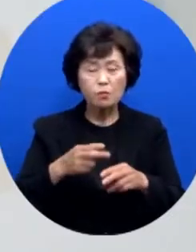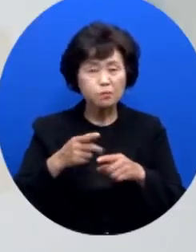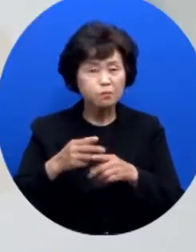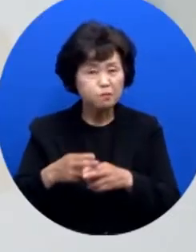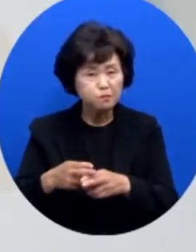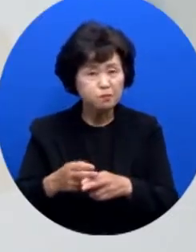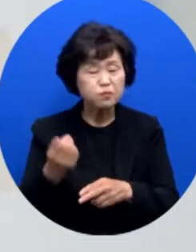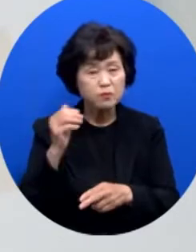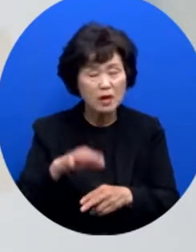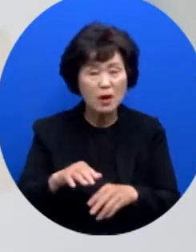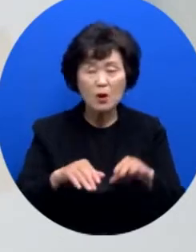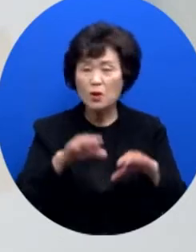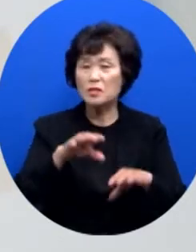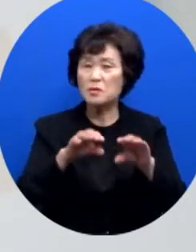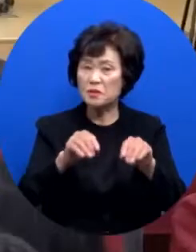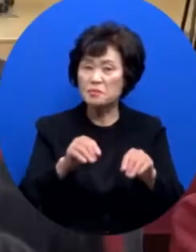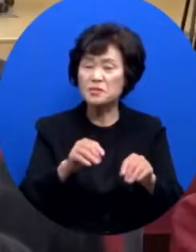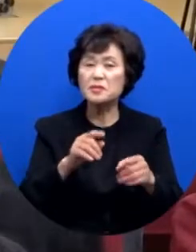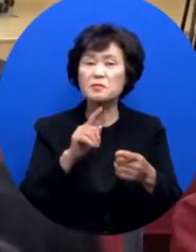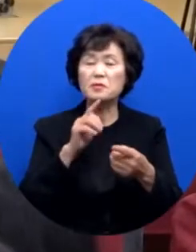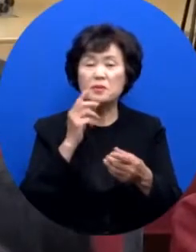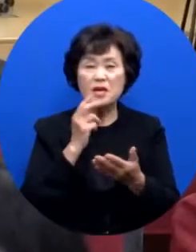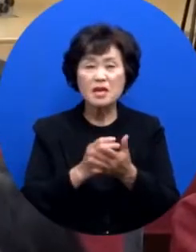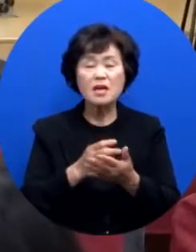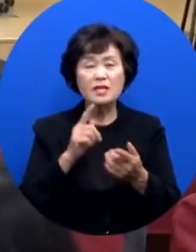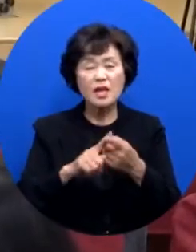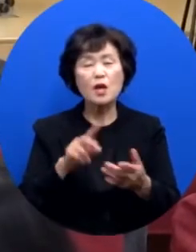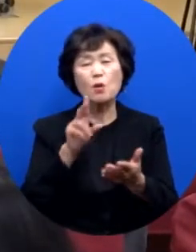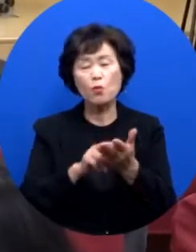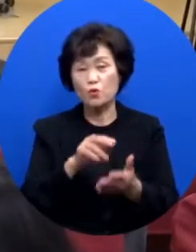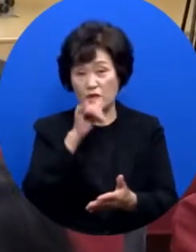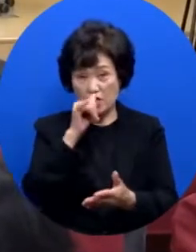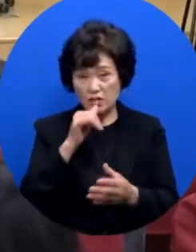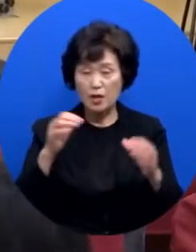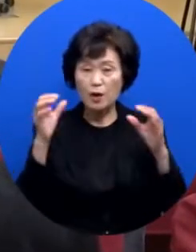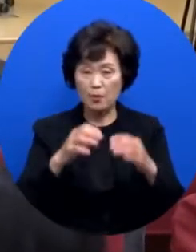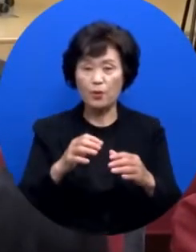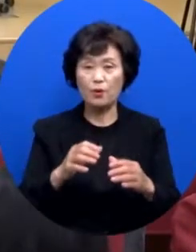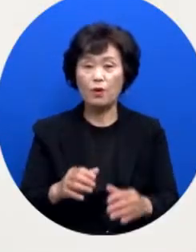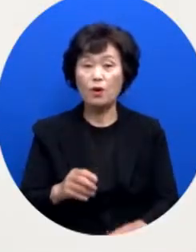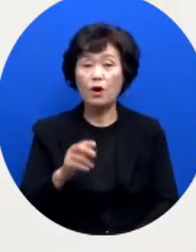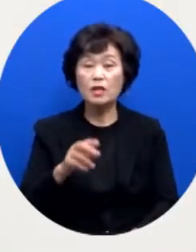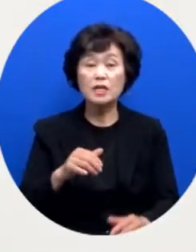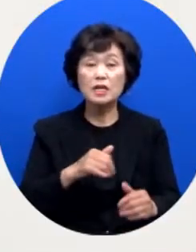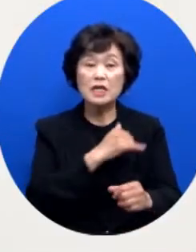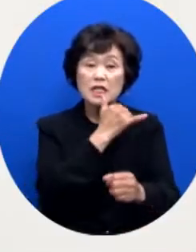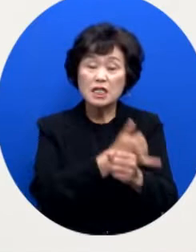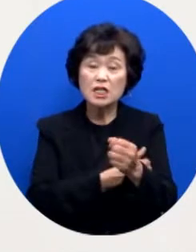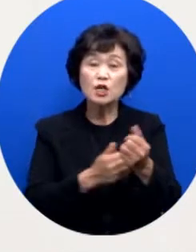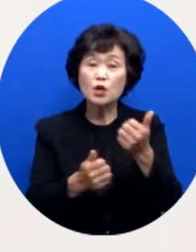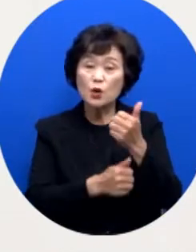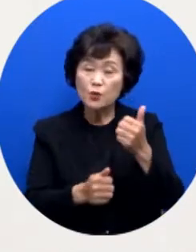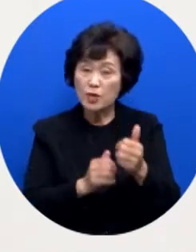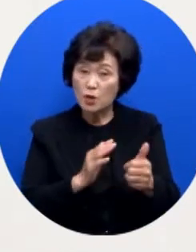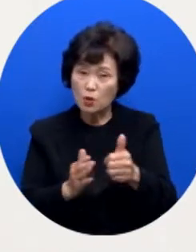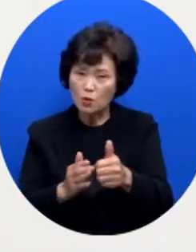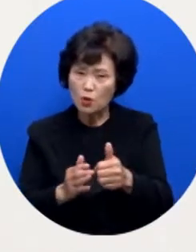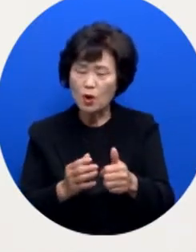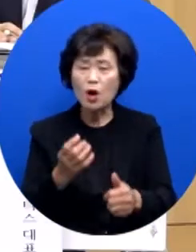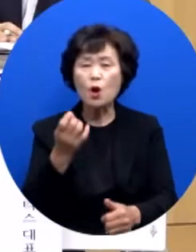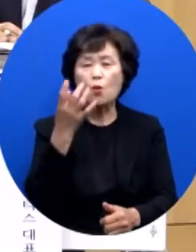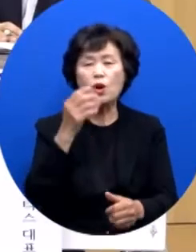있다는 문제의식으로 모인 겁니다. 포럼에서 청년들은 인권위의 권고가 인권진보라는 본연의